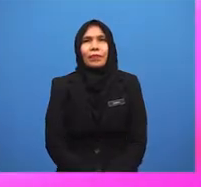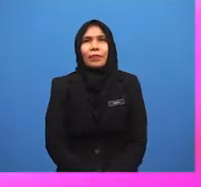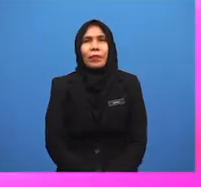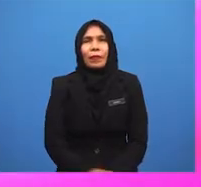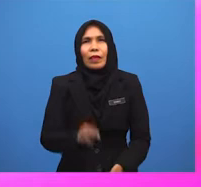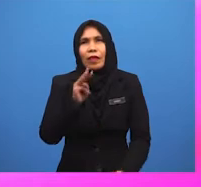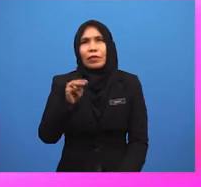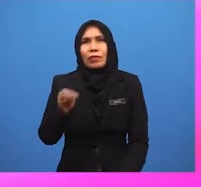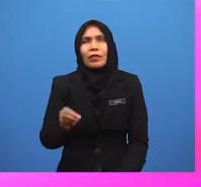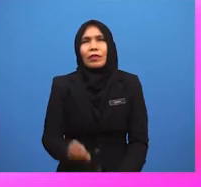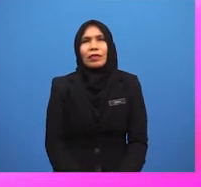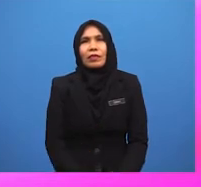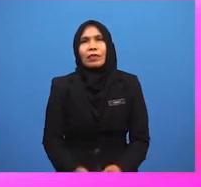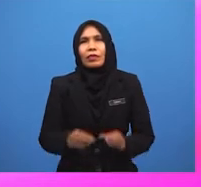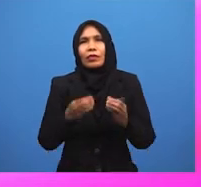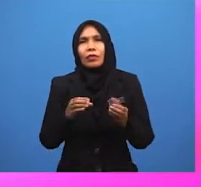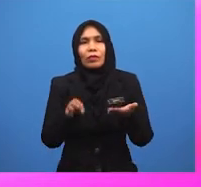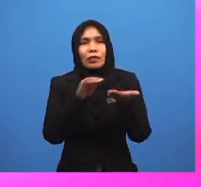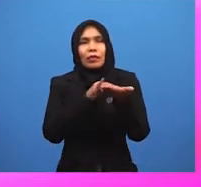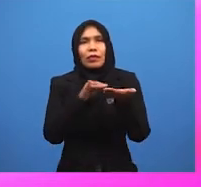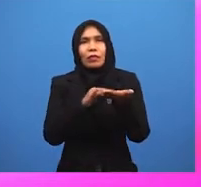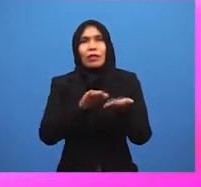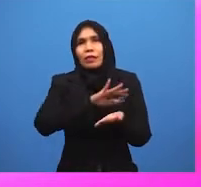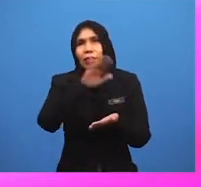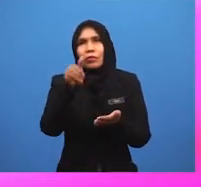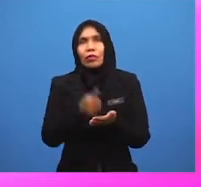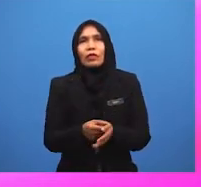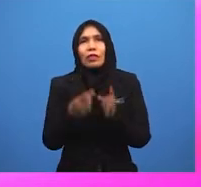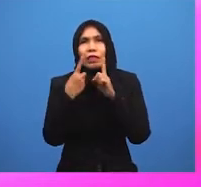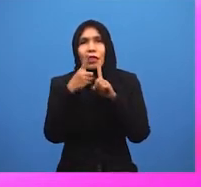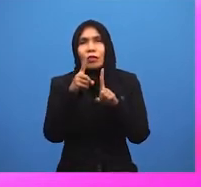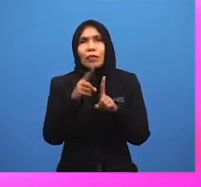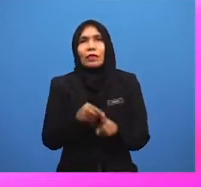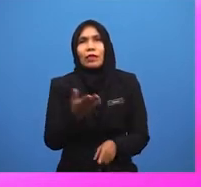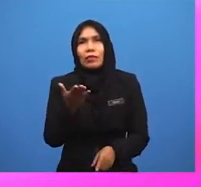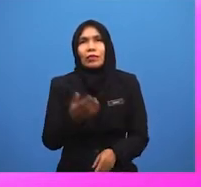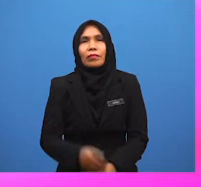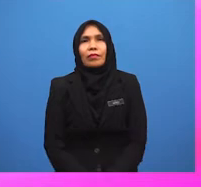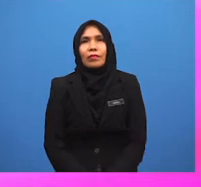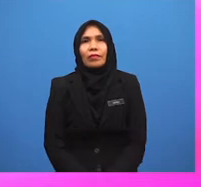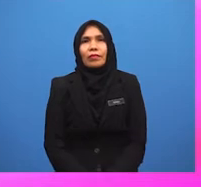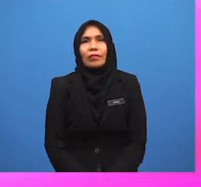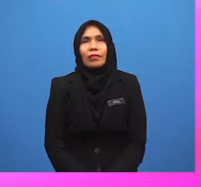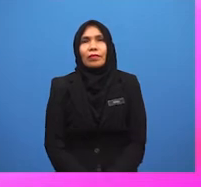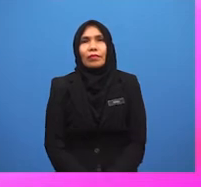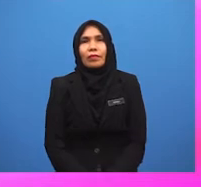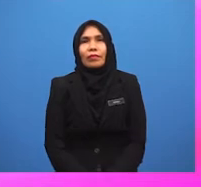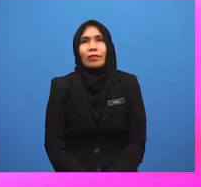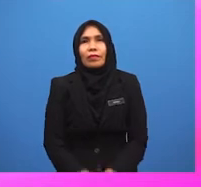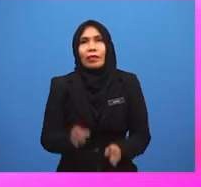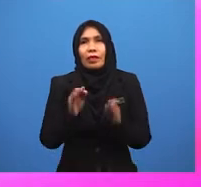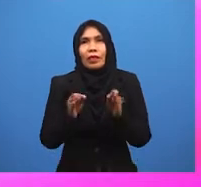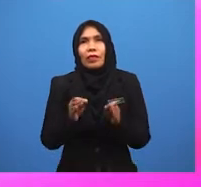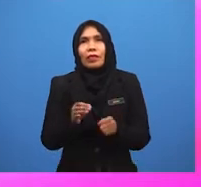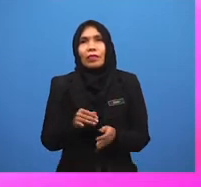Murid-murid, cuba semak kesemua jawapan kamu. Adakah semua jawapan kamu betul?